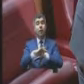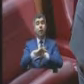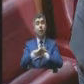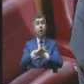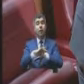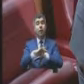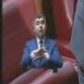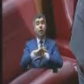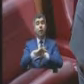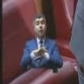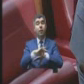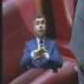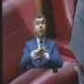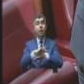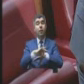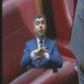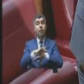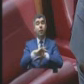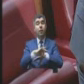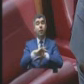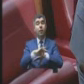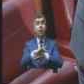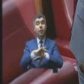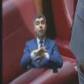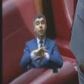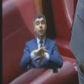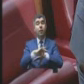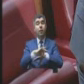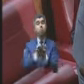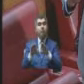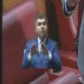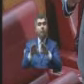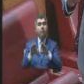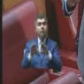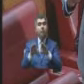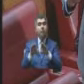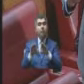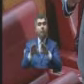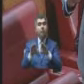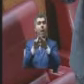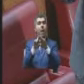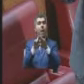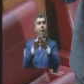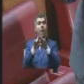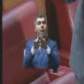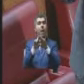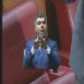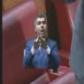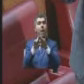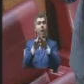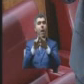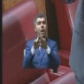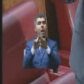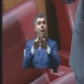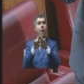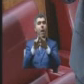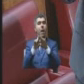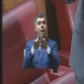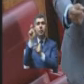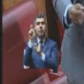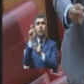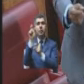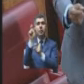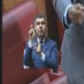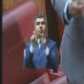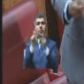فيما يخص الولوج الى الوظائف العموميه يشترط المباراة للاستحقاق ولتكافؤ